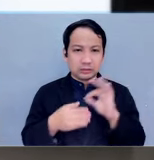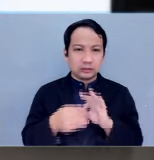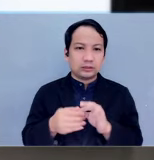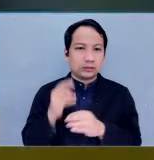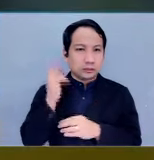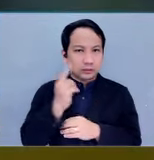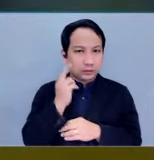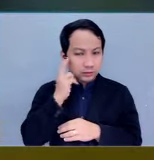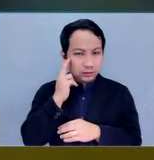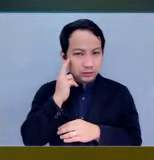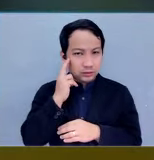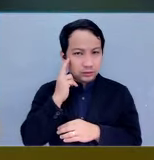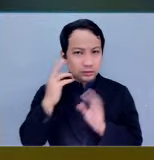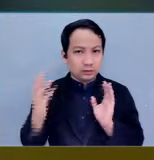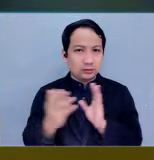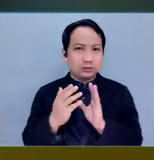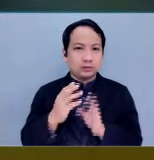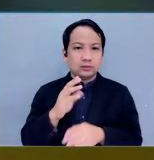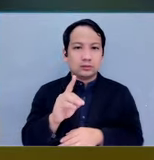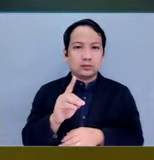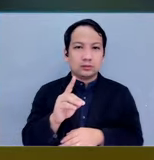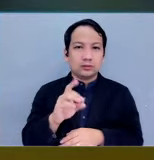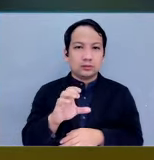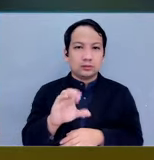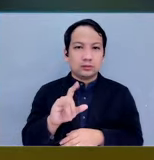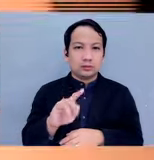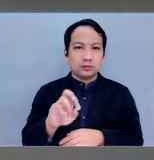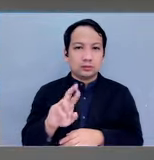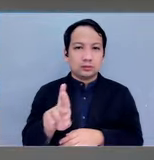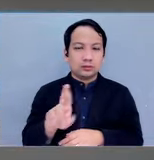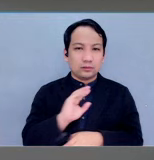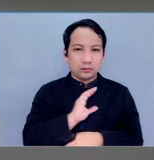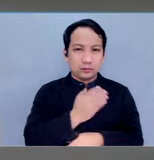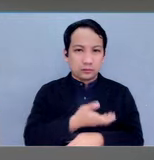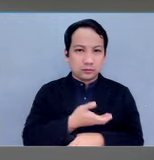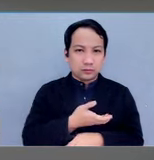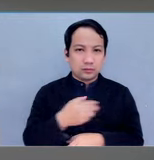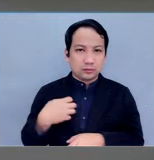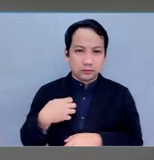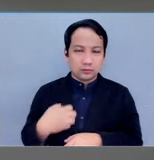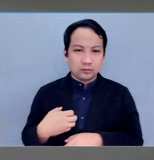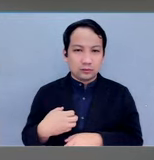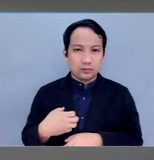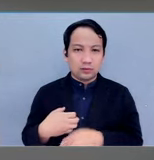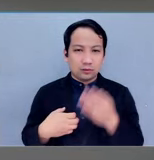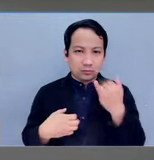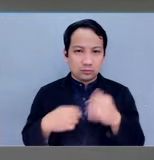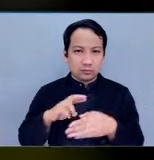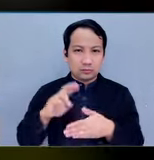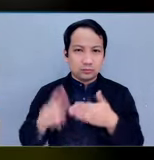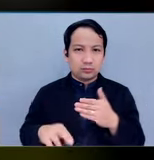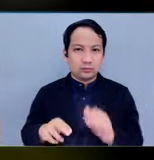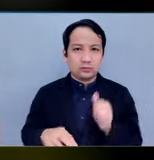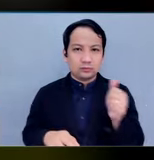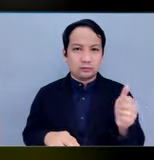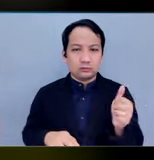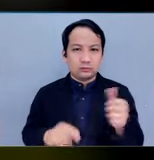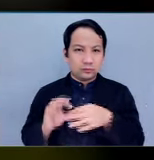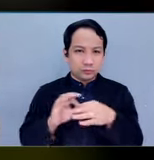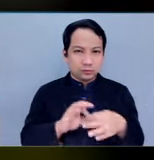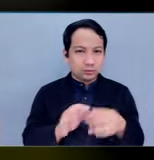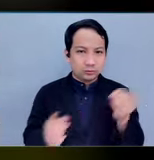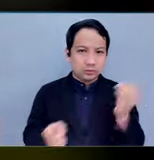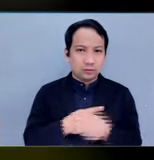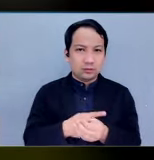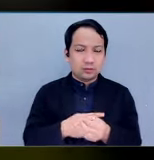bakit naharap si De Castro sa conduct and becoming of a police officer na nagresulta naman sa kanyang pagkakasibak. Patuloy